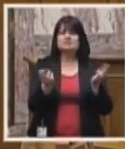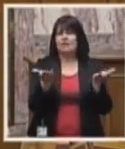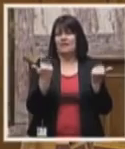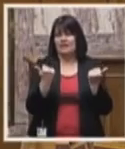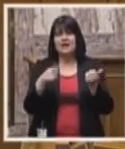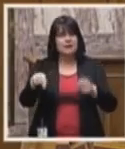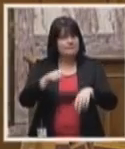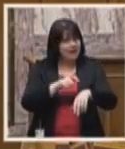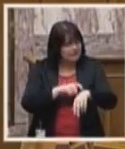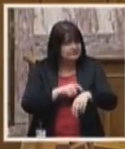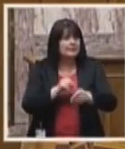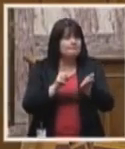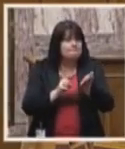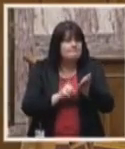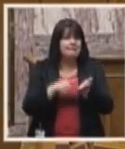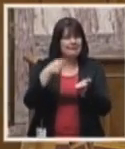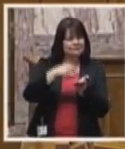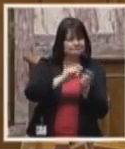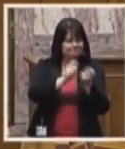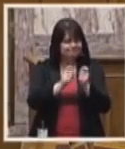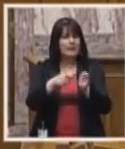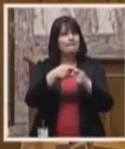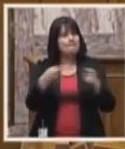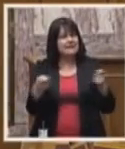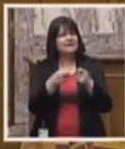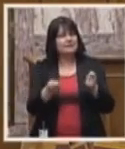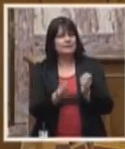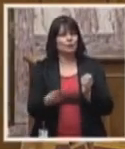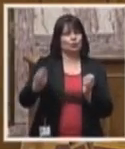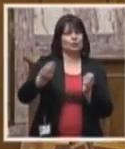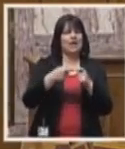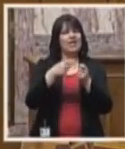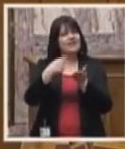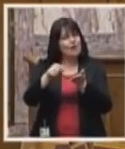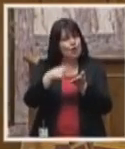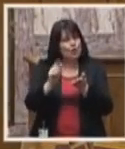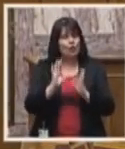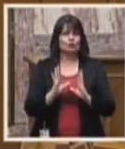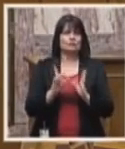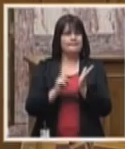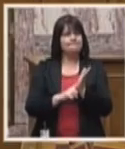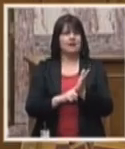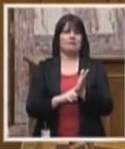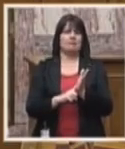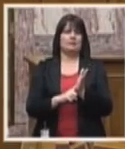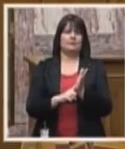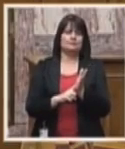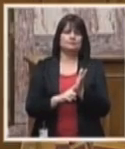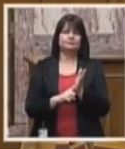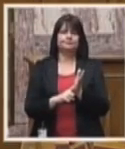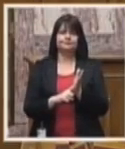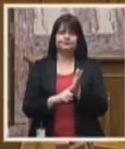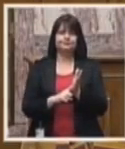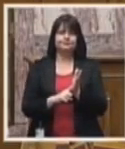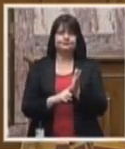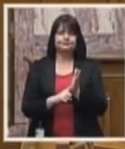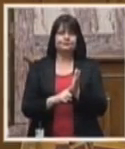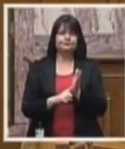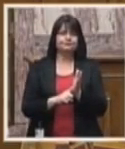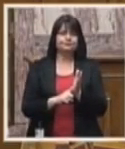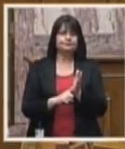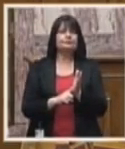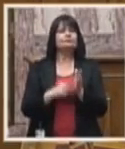τώρα με τα όποια διορθωτικά μέτρα, αυτά τα επόμενα χρόνια του προγράμματος, όχι μόνο θα έχουμε μια